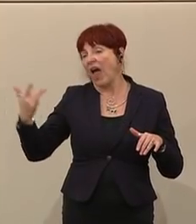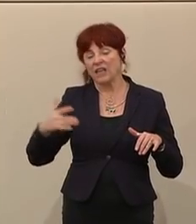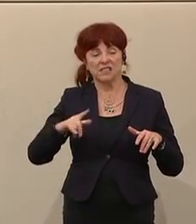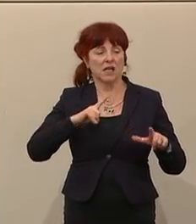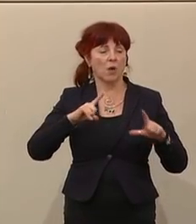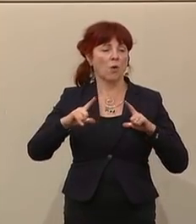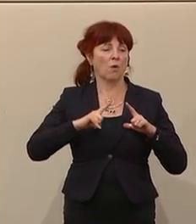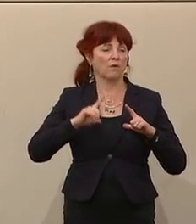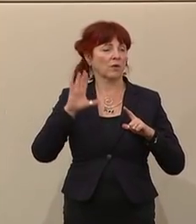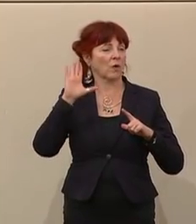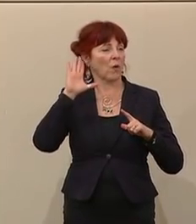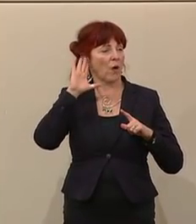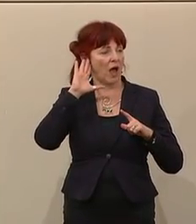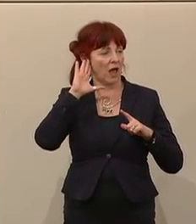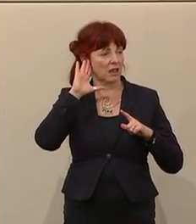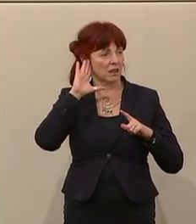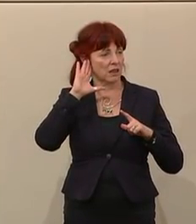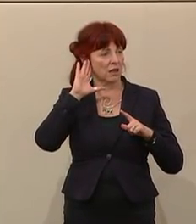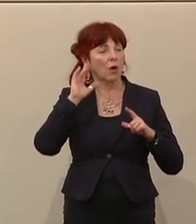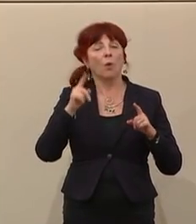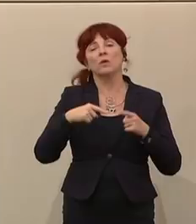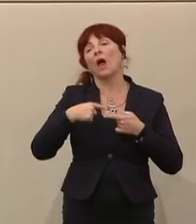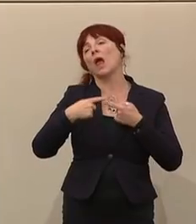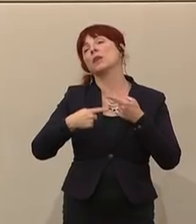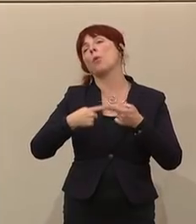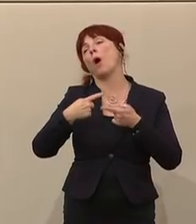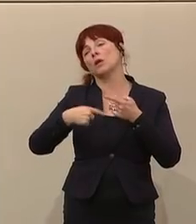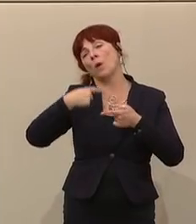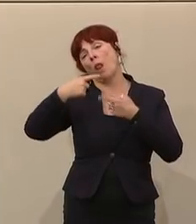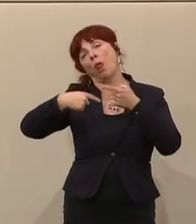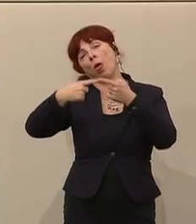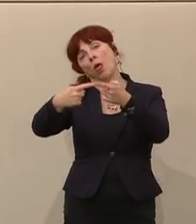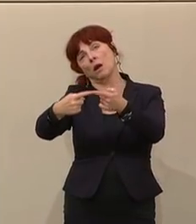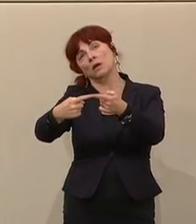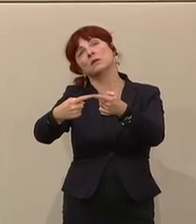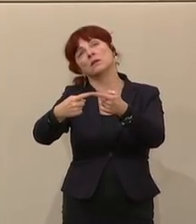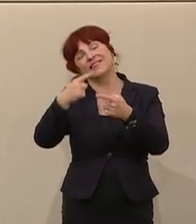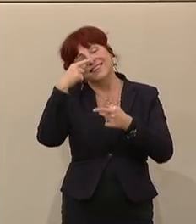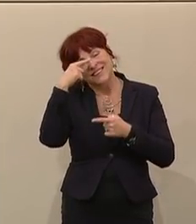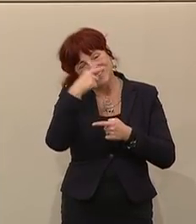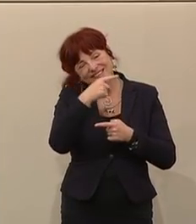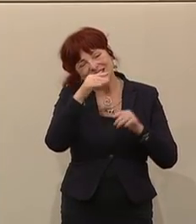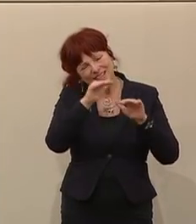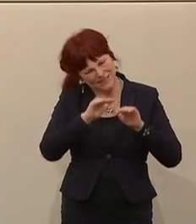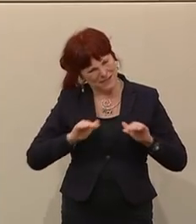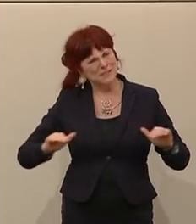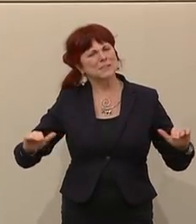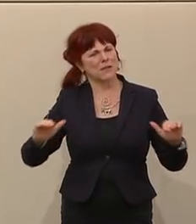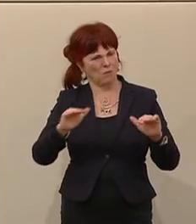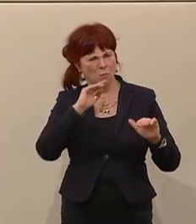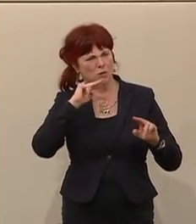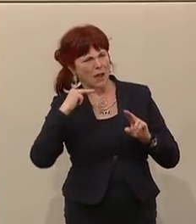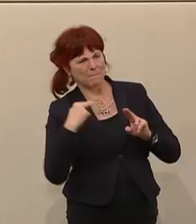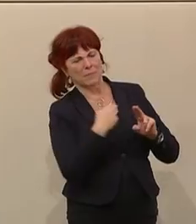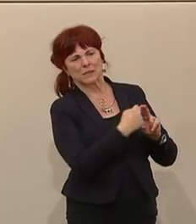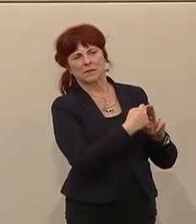haben, rechtfertigt es durchaus auch, auf dieses Niveau einzusteigen. Unserem